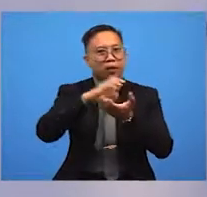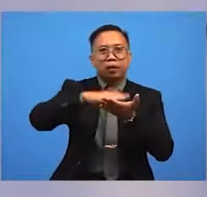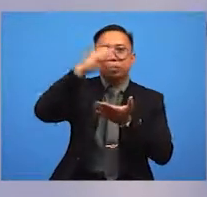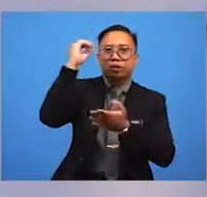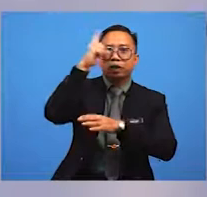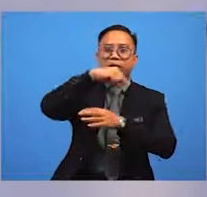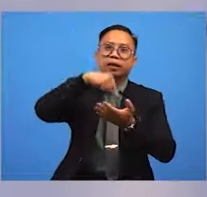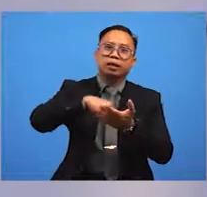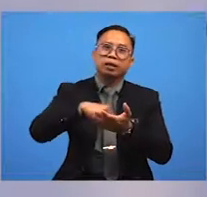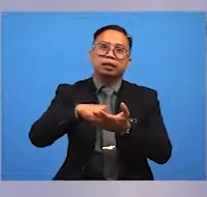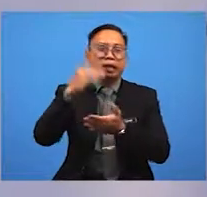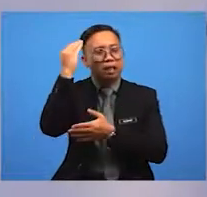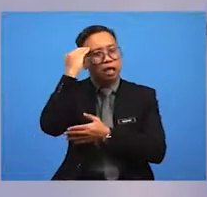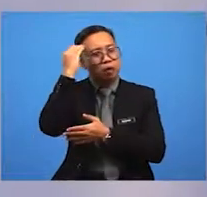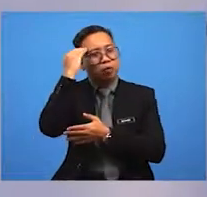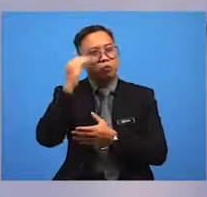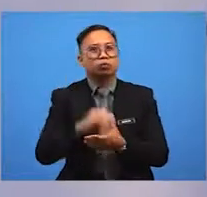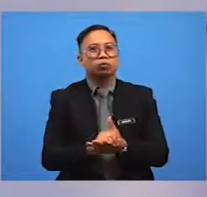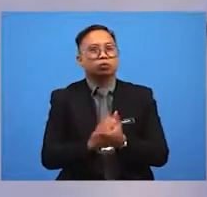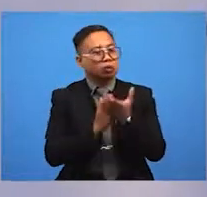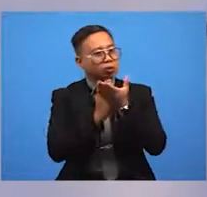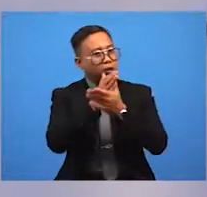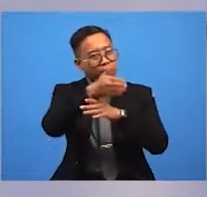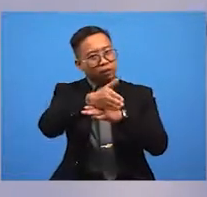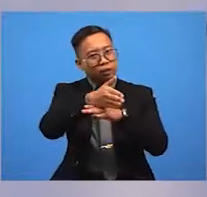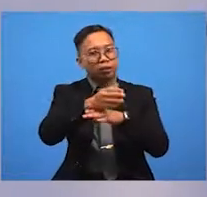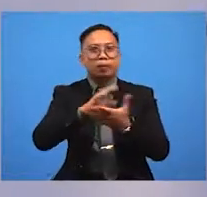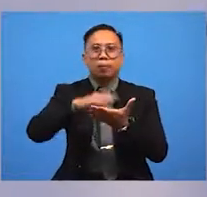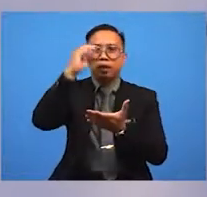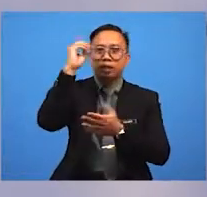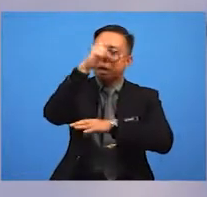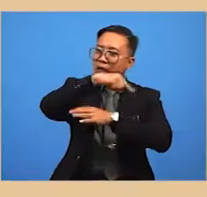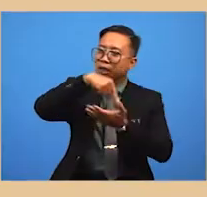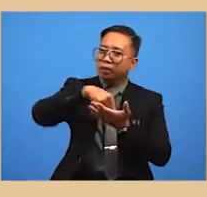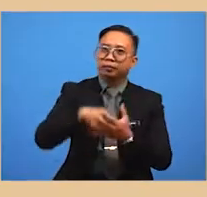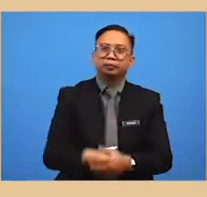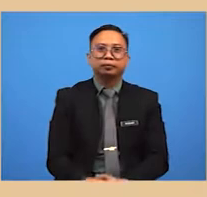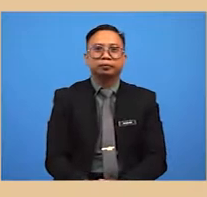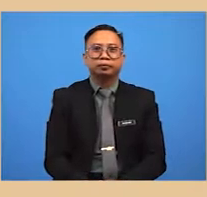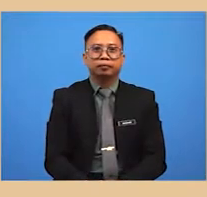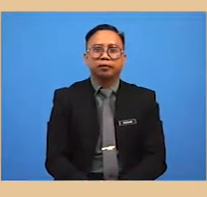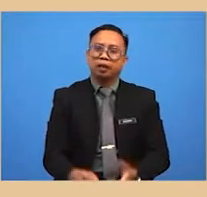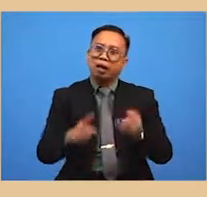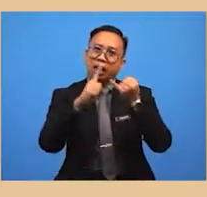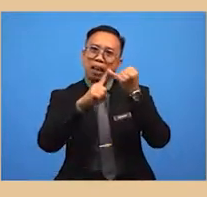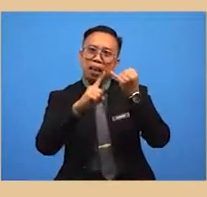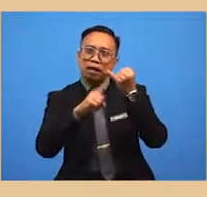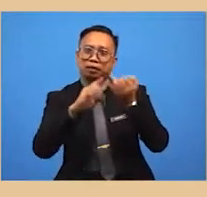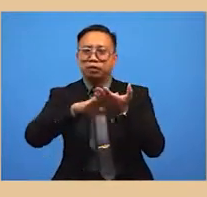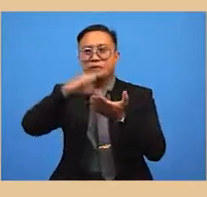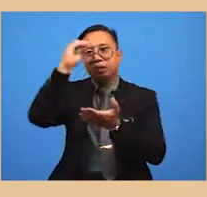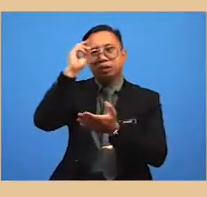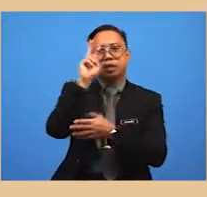yang kita akan ketahui melalui pembelajaran hari ini. Pada akhir pembelajaran